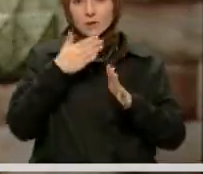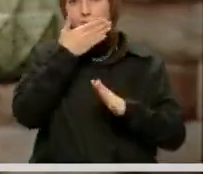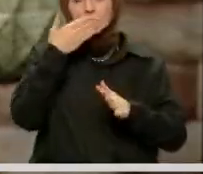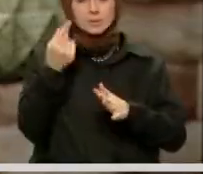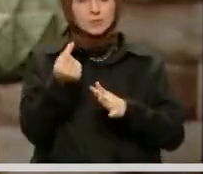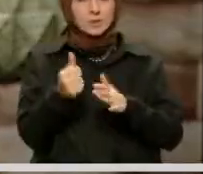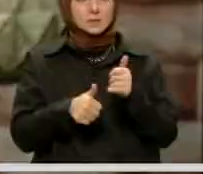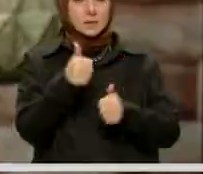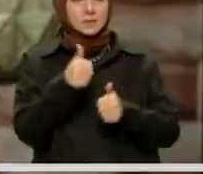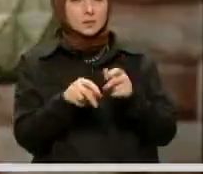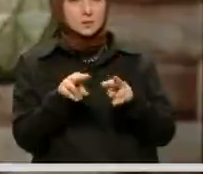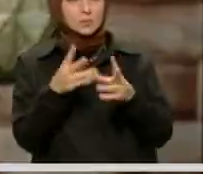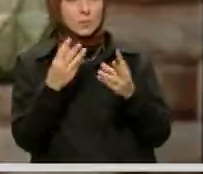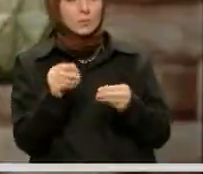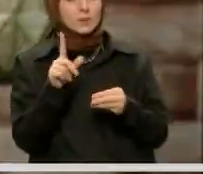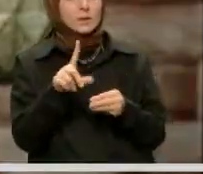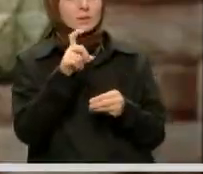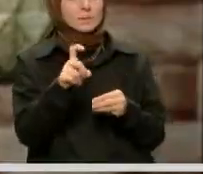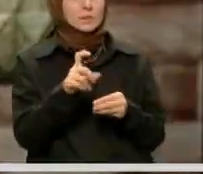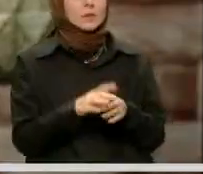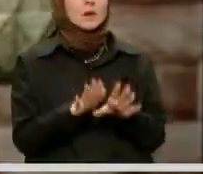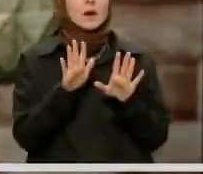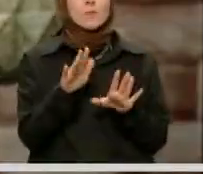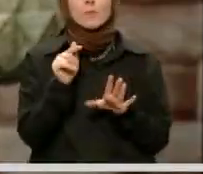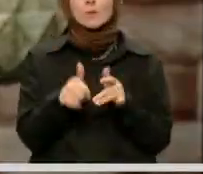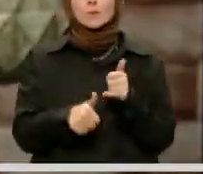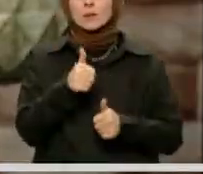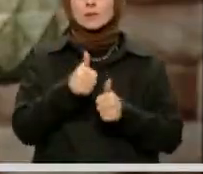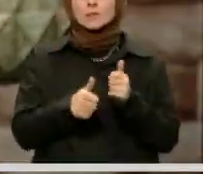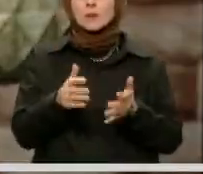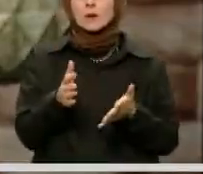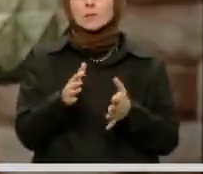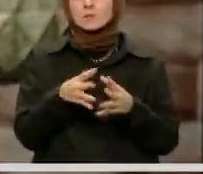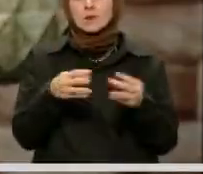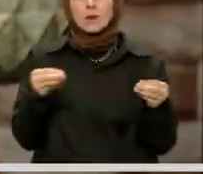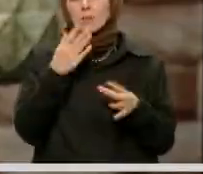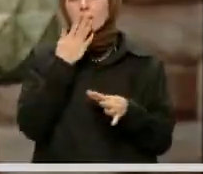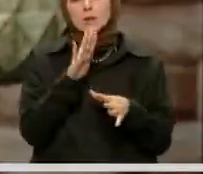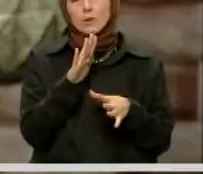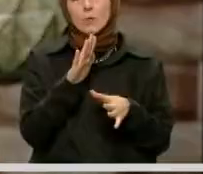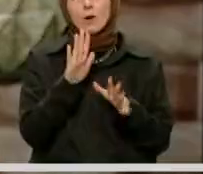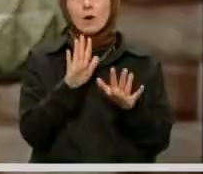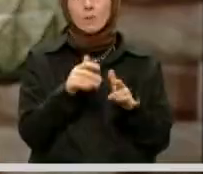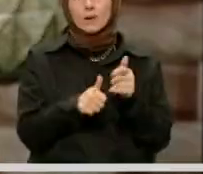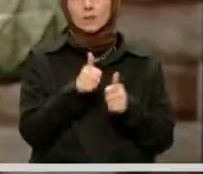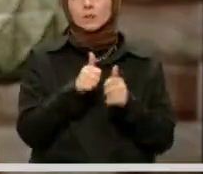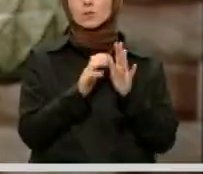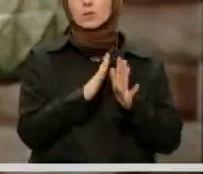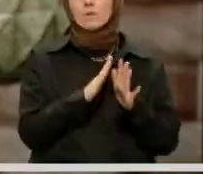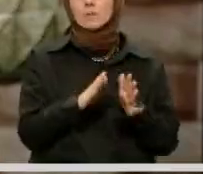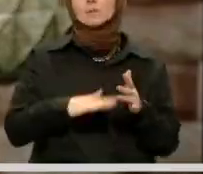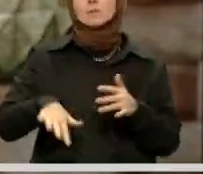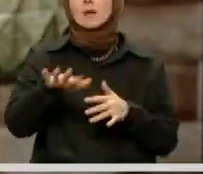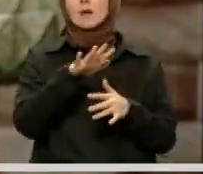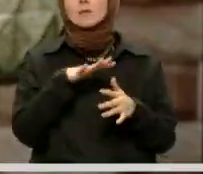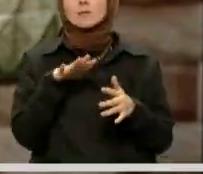girmeliyiz? Bu yarışta kaybeden olmayacak. Onu bir bilelim ve yarışacağız. Bunu herkes olabildiğince hem